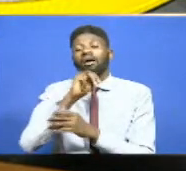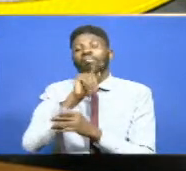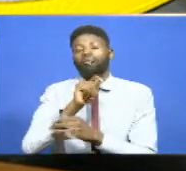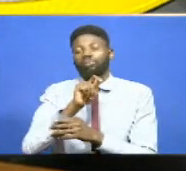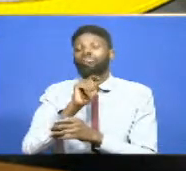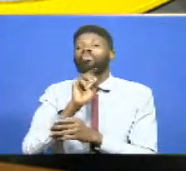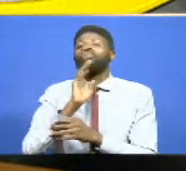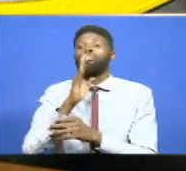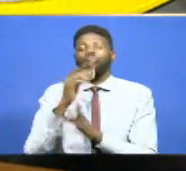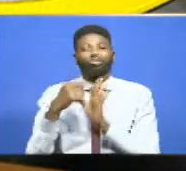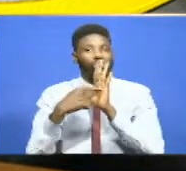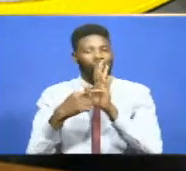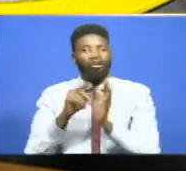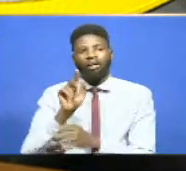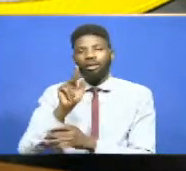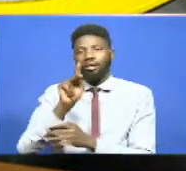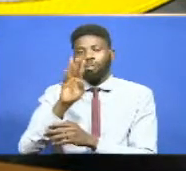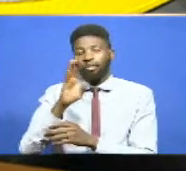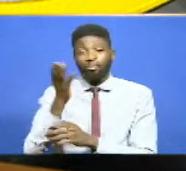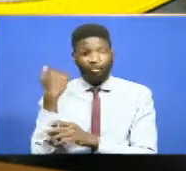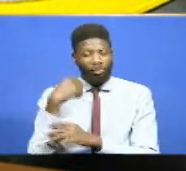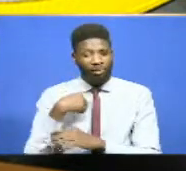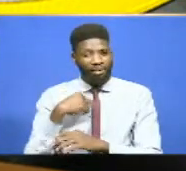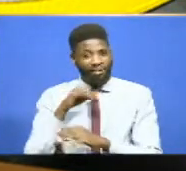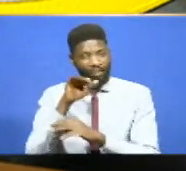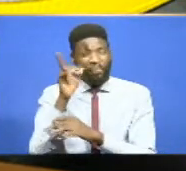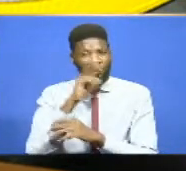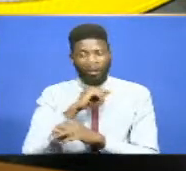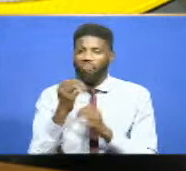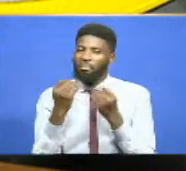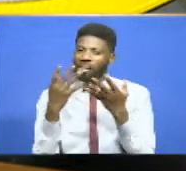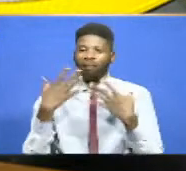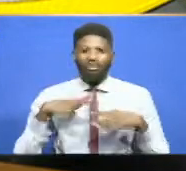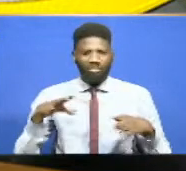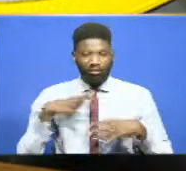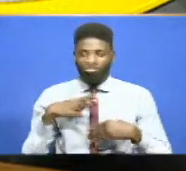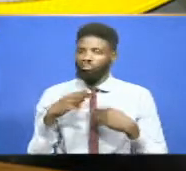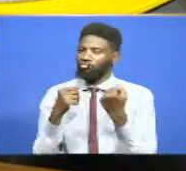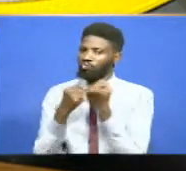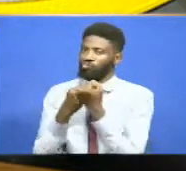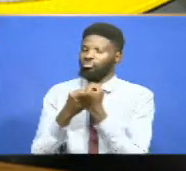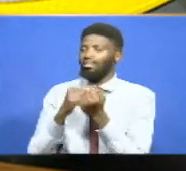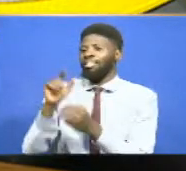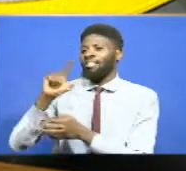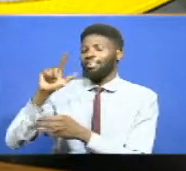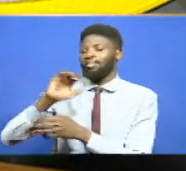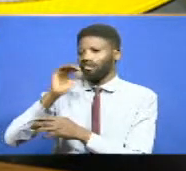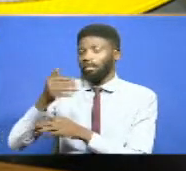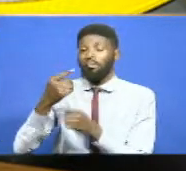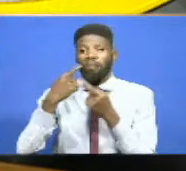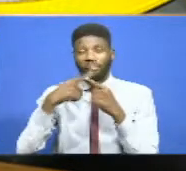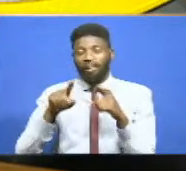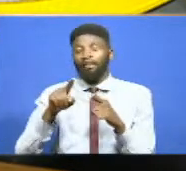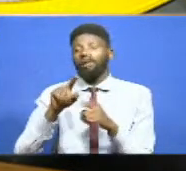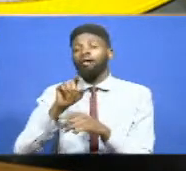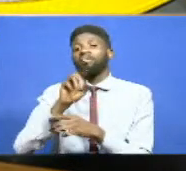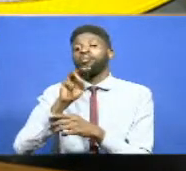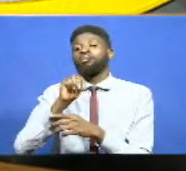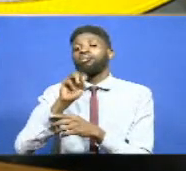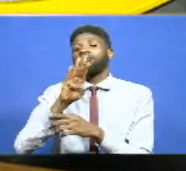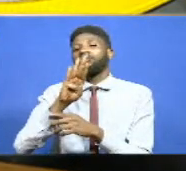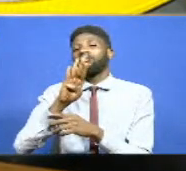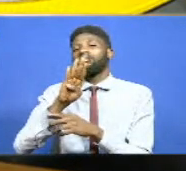hivi leo jioni. Nimeuliza mbashiri hapa, naona wengi wanaegemea upande wa Leicester, lakini kuna mmoja pa Stanley Mbugwa yeye